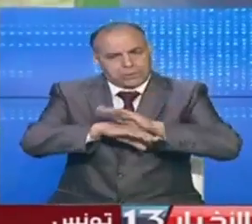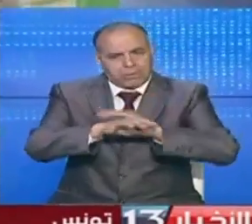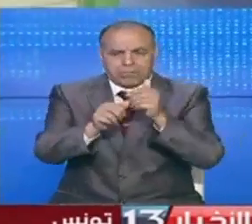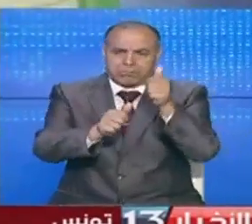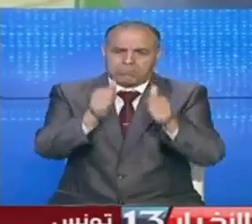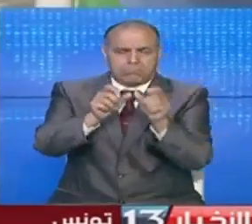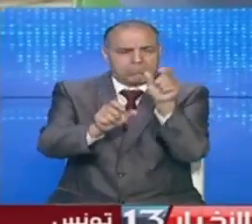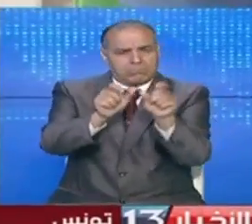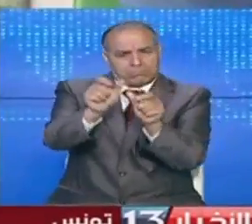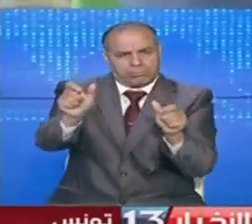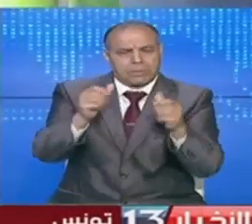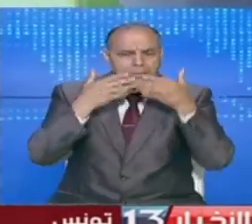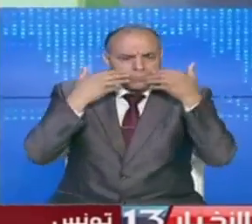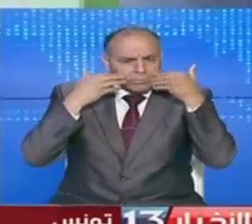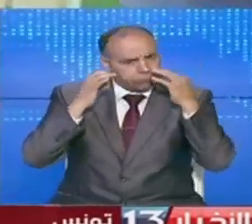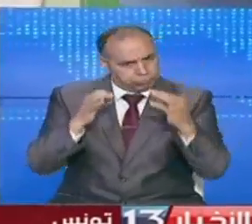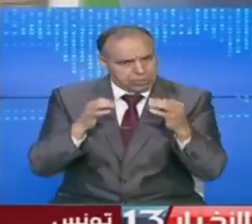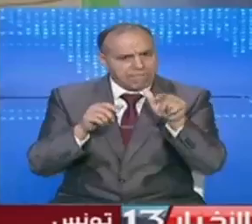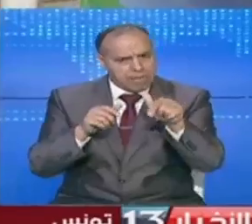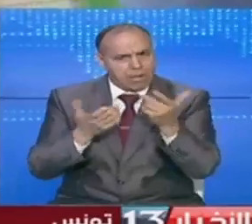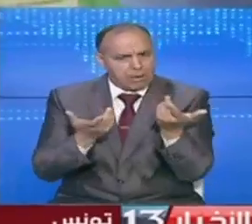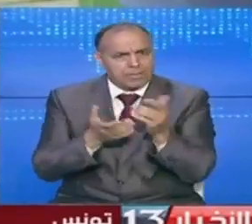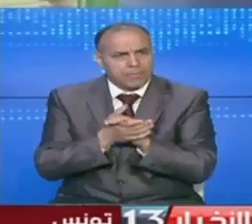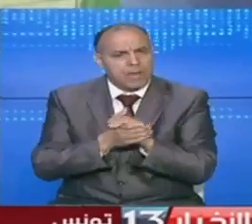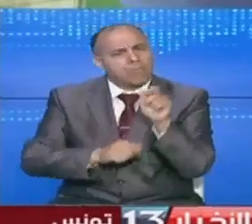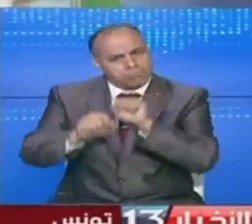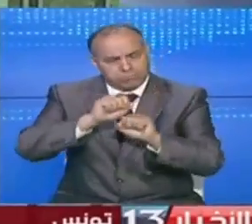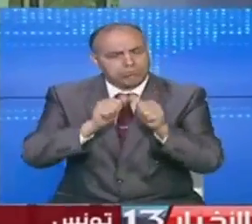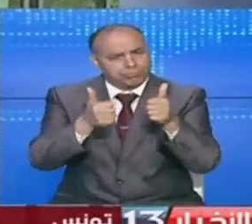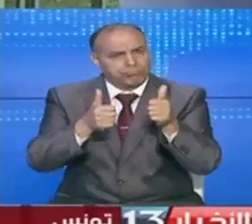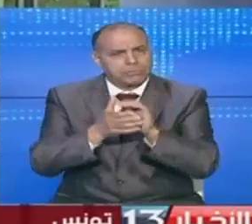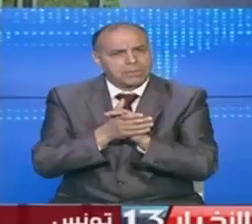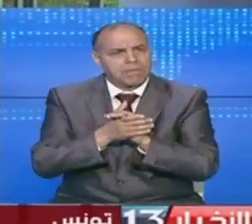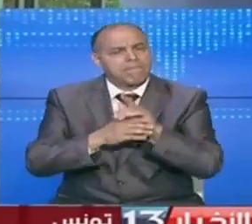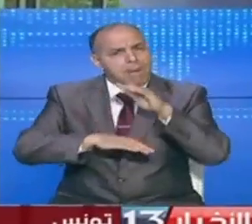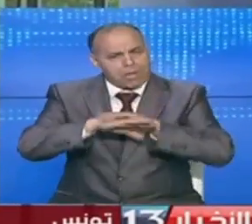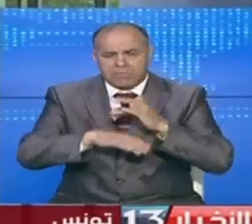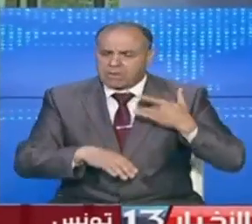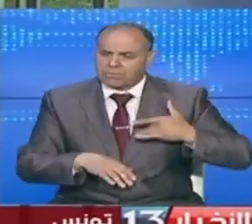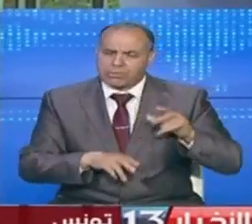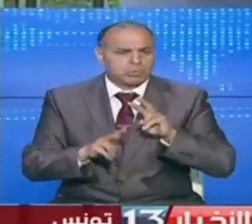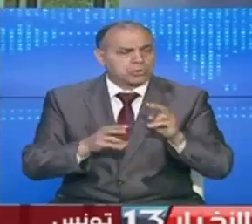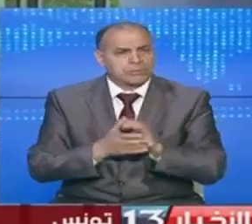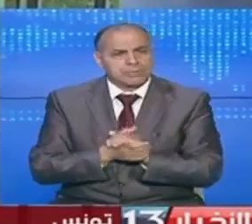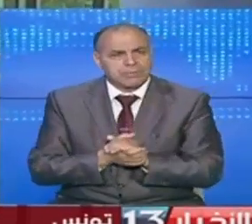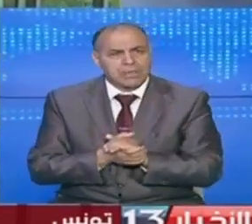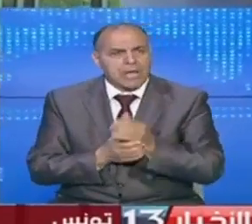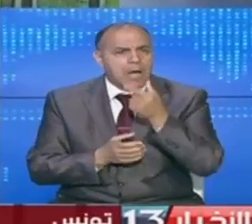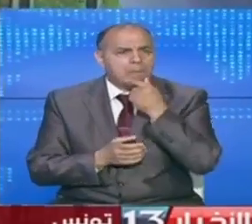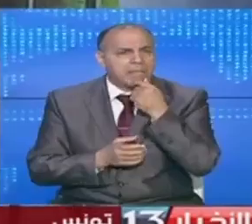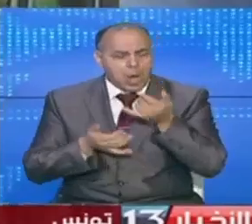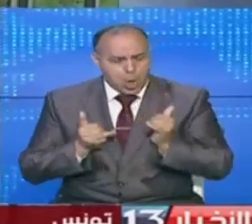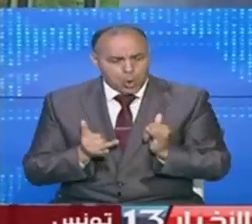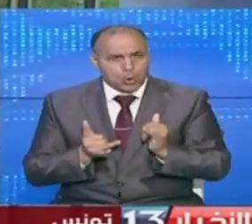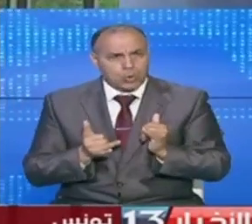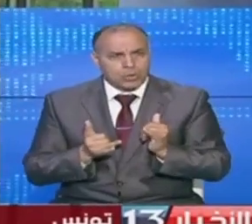الاجتماعي ولابسين دي بابيت، وفما معناها منظمين معناها فما المحترم وفما اللي لا. مثلا تو فما في الكرسي